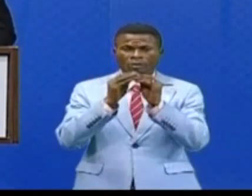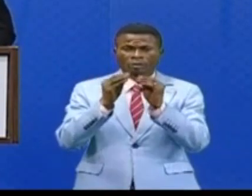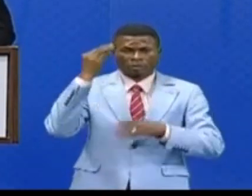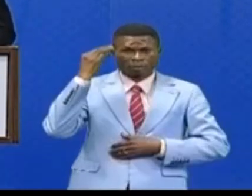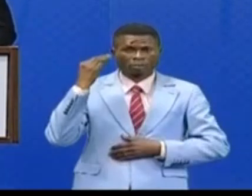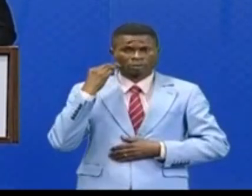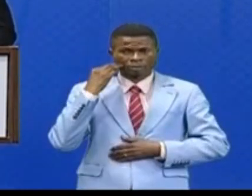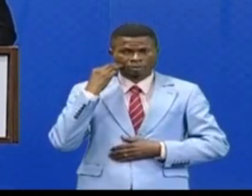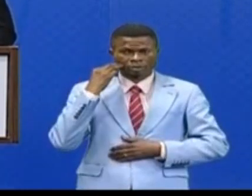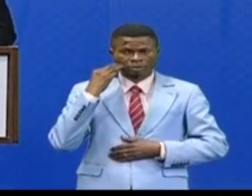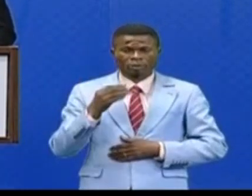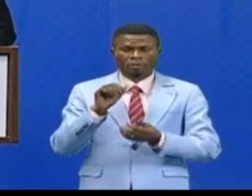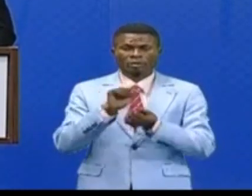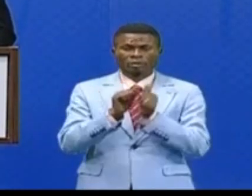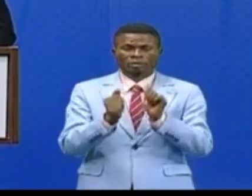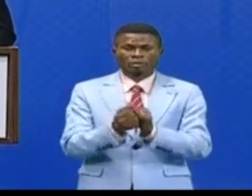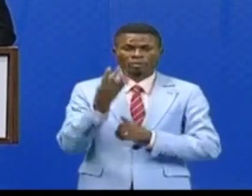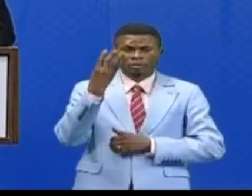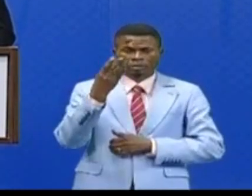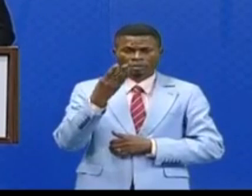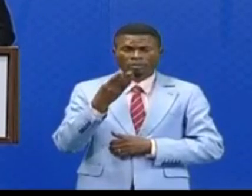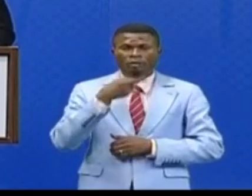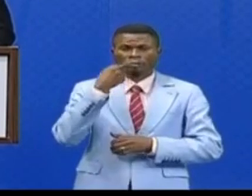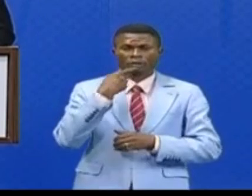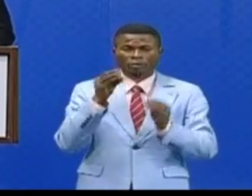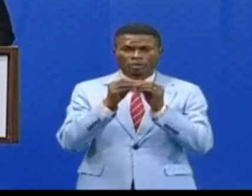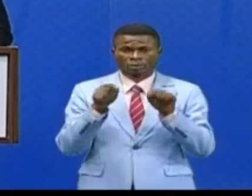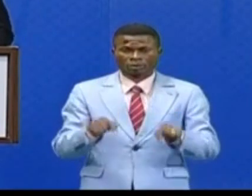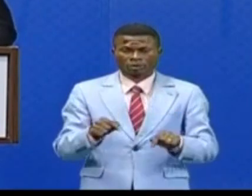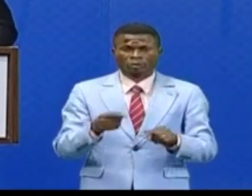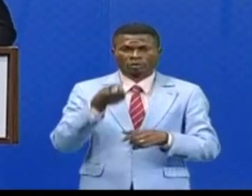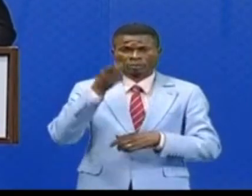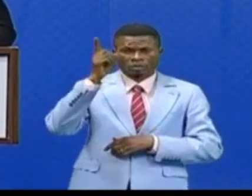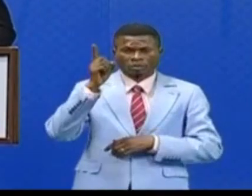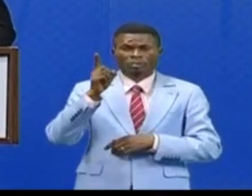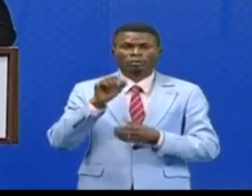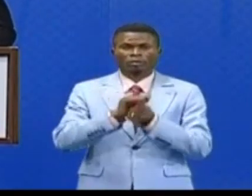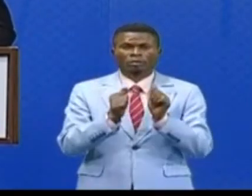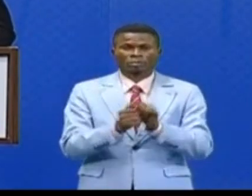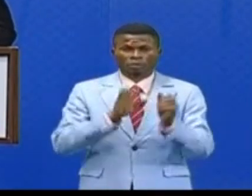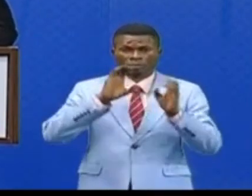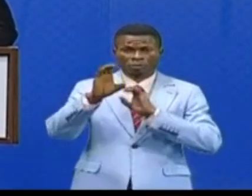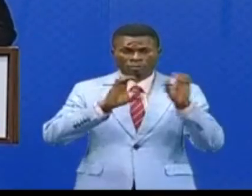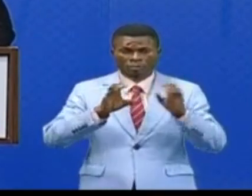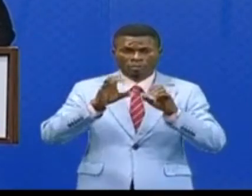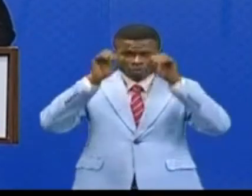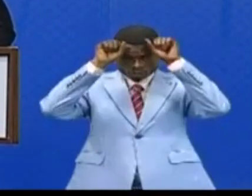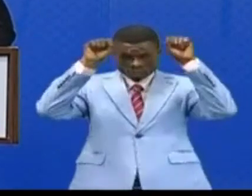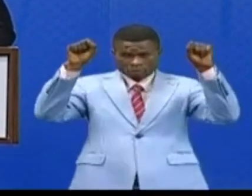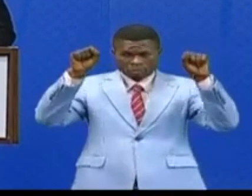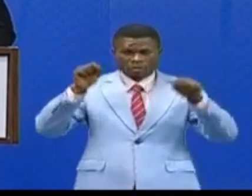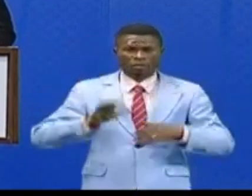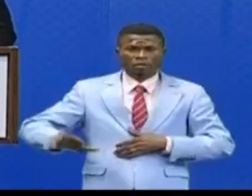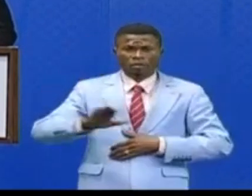ministres. Quatre points étaient inscrits à l'ordre du jour, à savoir 1. Communication du président de la